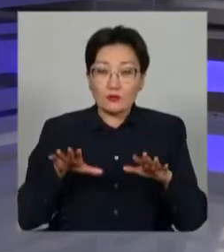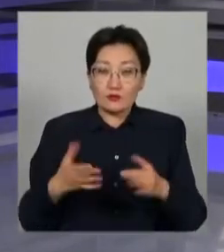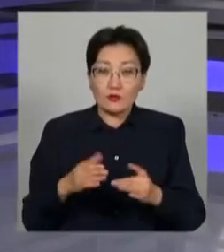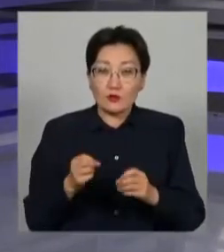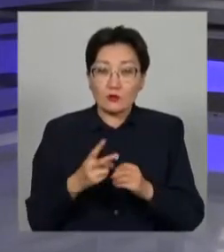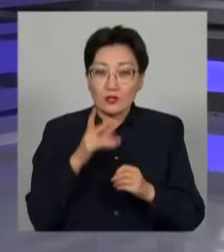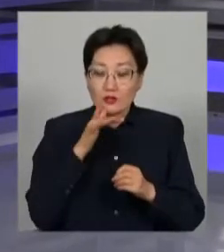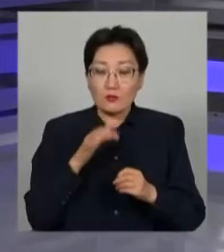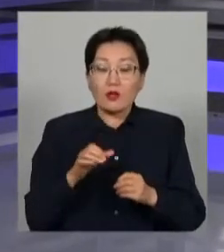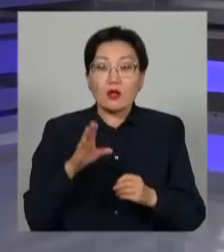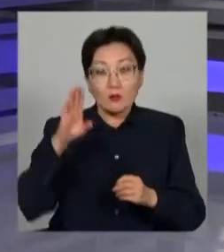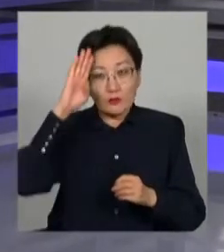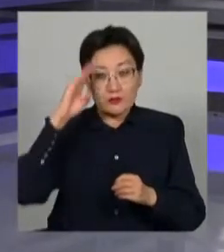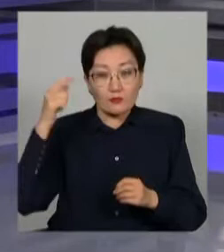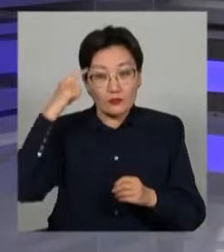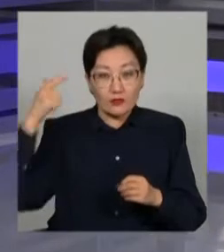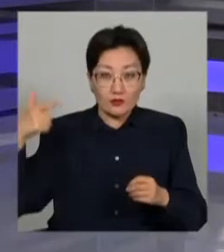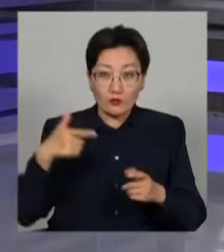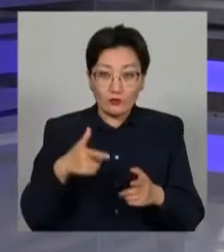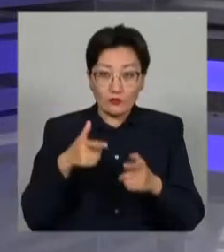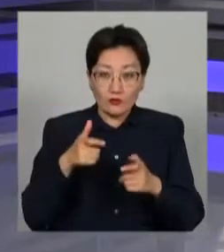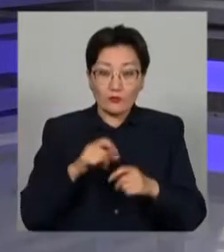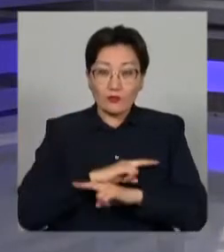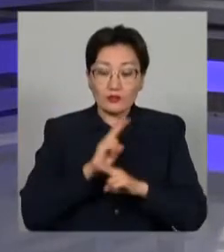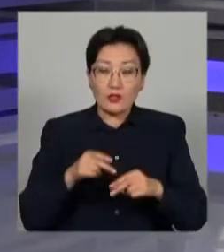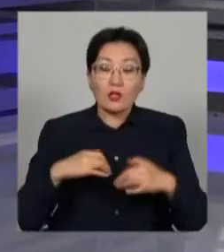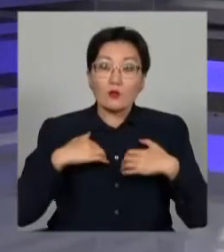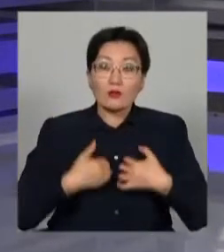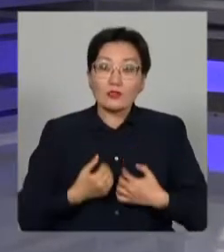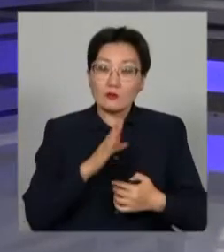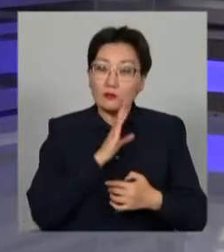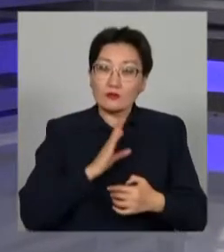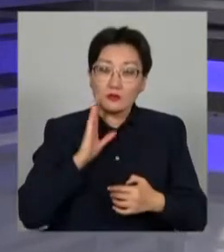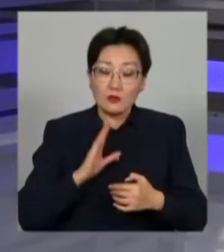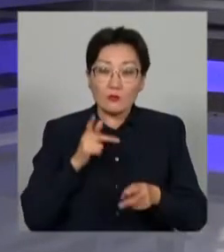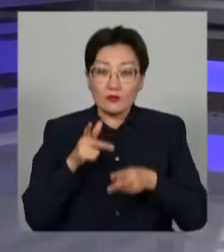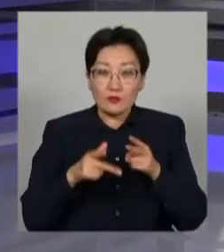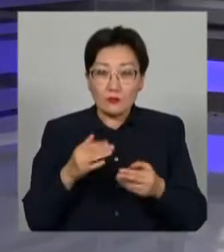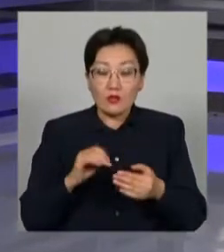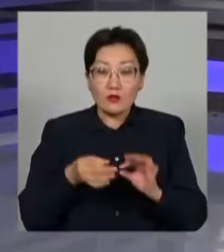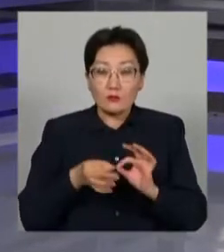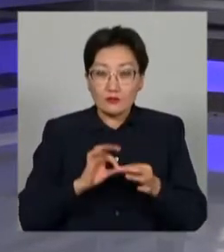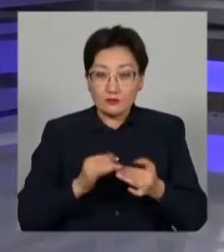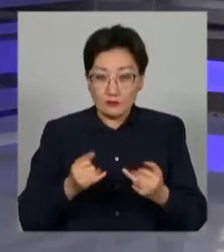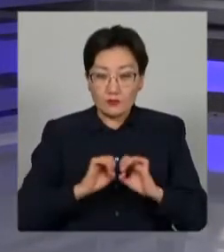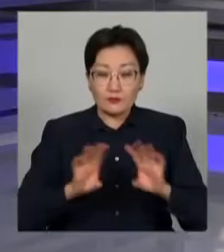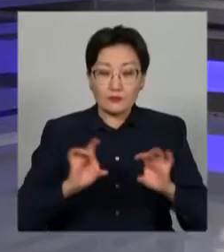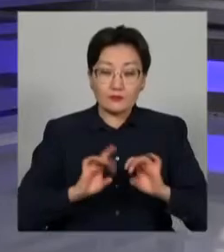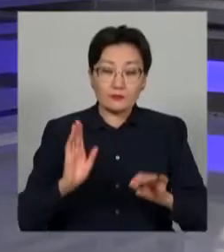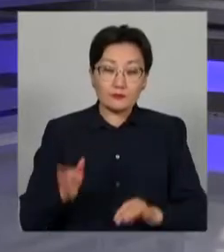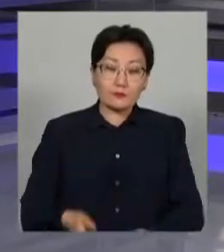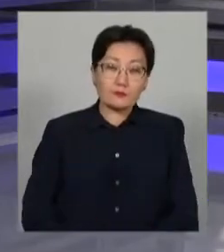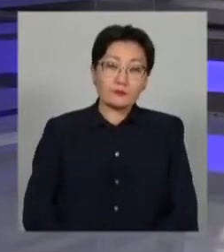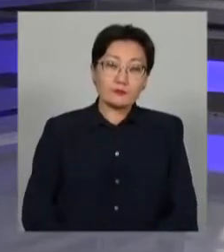12 жастағы бала басына оқ тиіп көз жұмды. Қайғыдан қан жұтқан ана зарын әріптесім Оразай Нұртай тыңдап